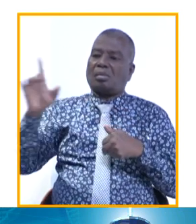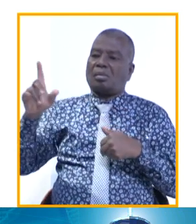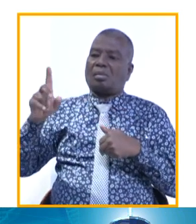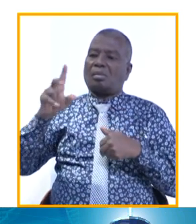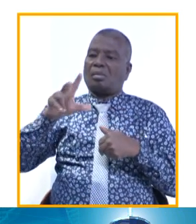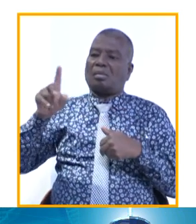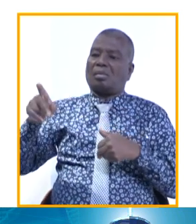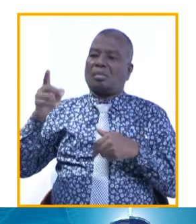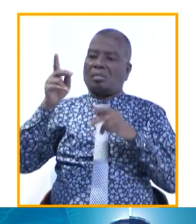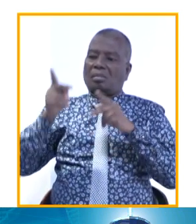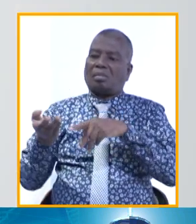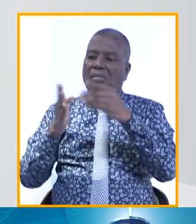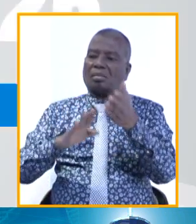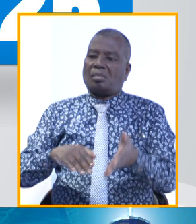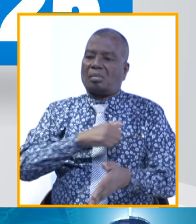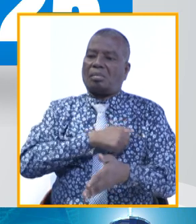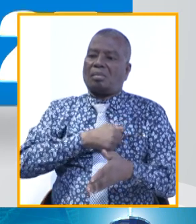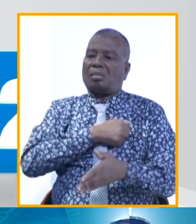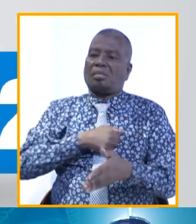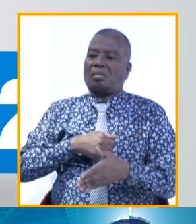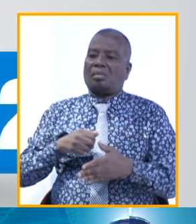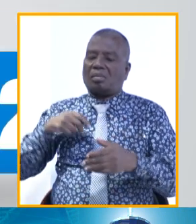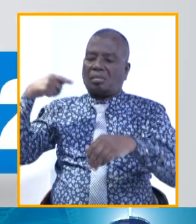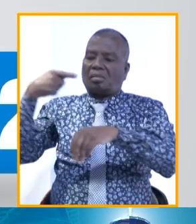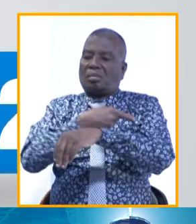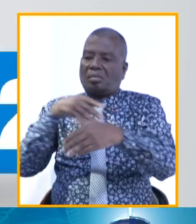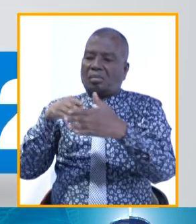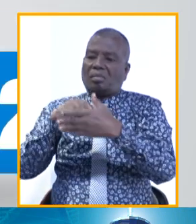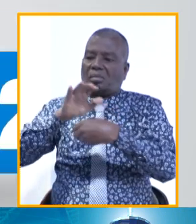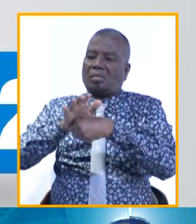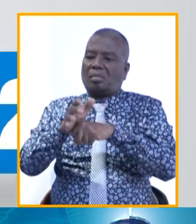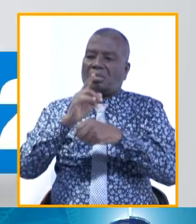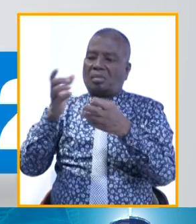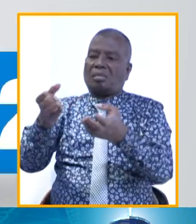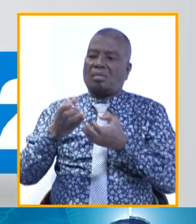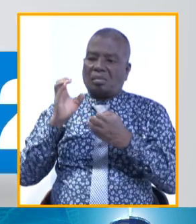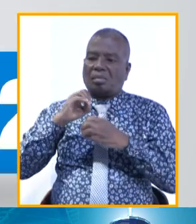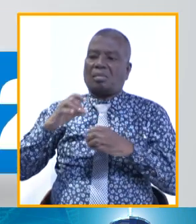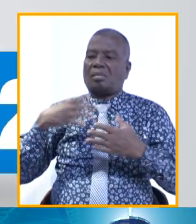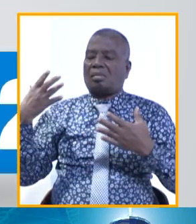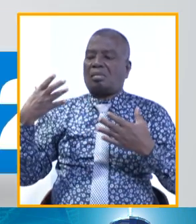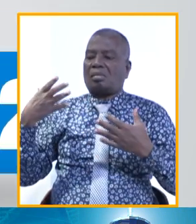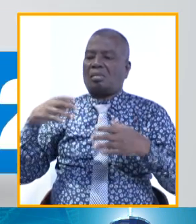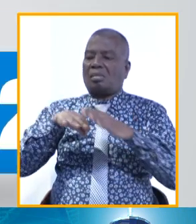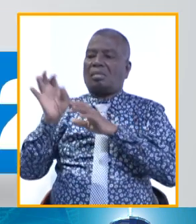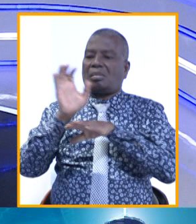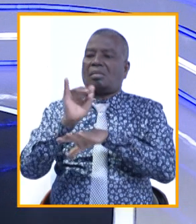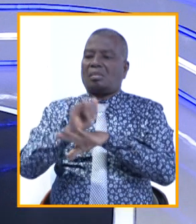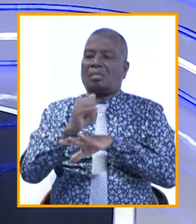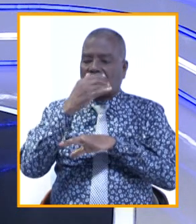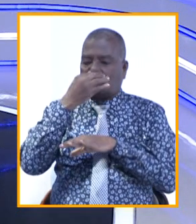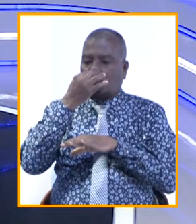cas actifs. Rappelons que la vaccination contre le coronavirus est volontaire et gratuite en Côte